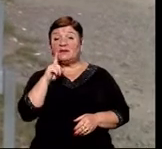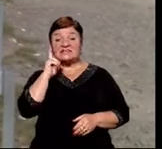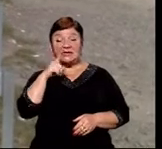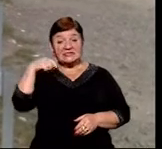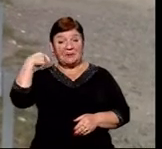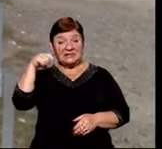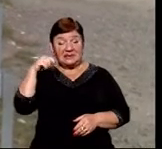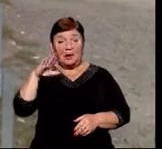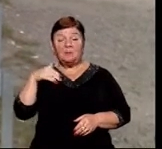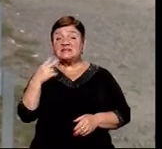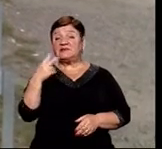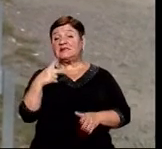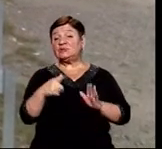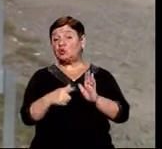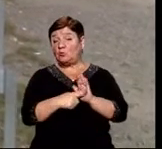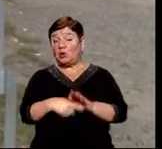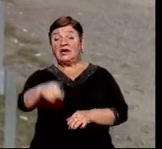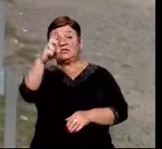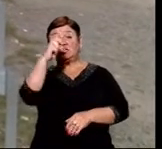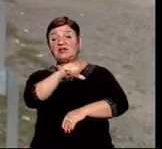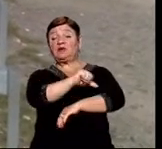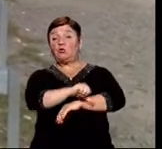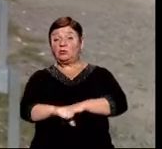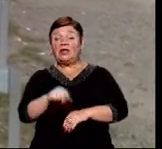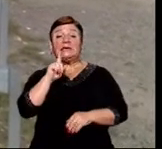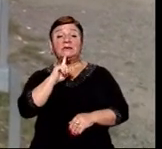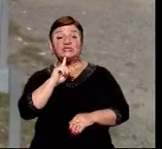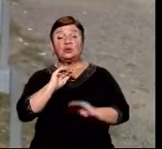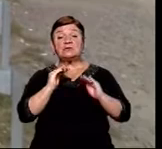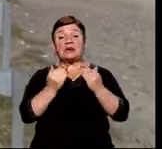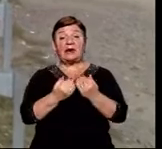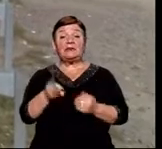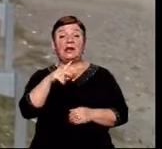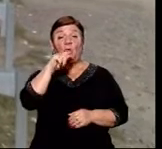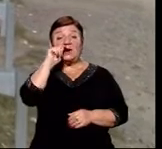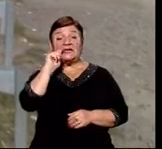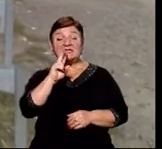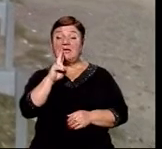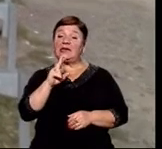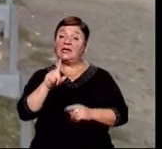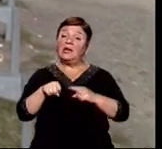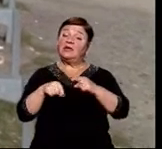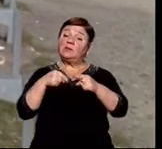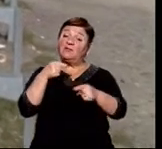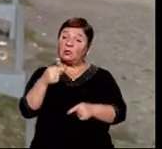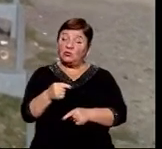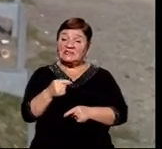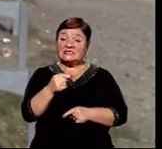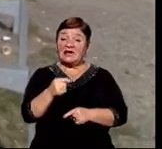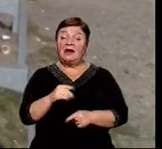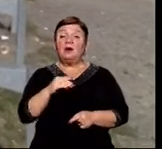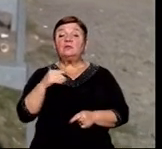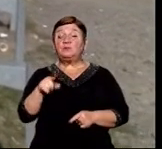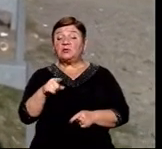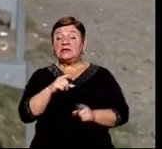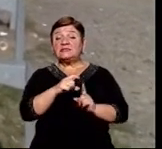що до кінця п'ятниці, 27 березня, державний кордон буде тимчасово закрито і для українських громадян, які не встигнуть повернутися. За словами Зеленського,